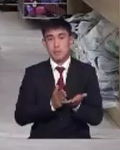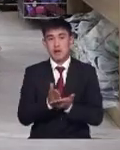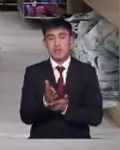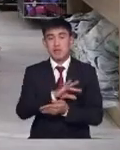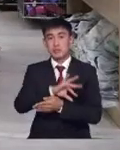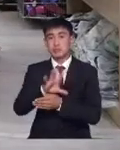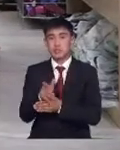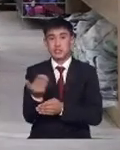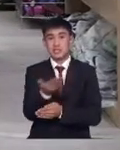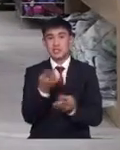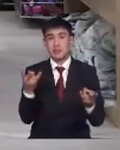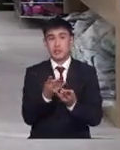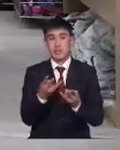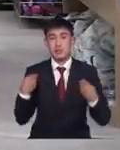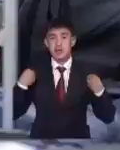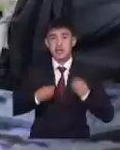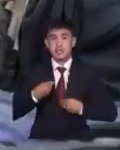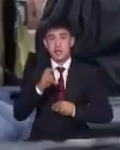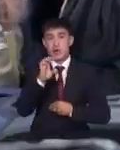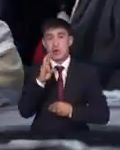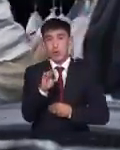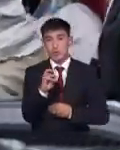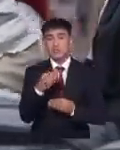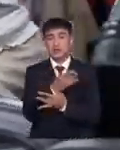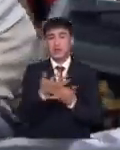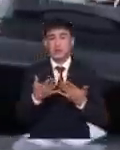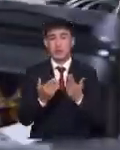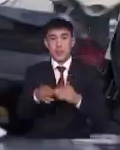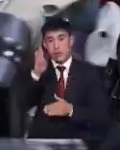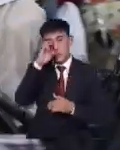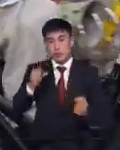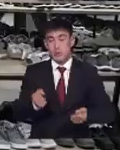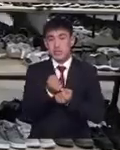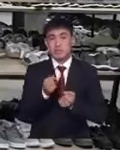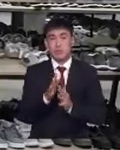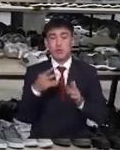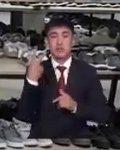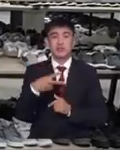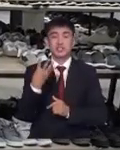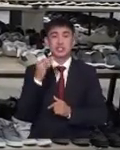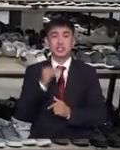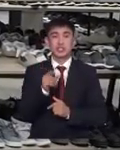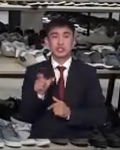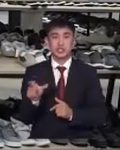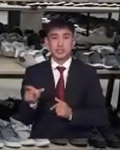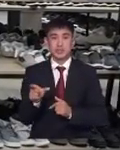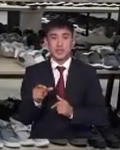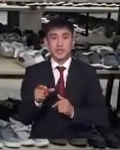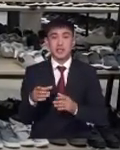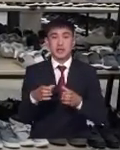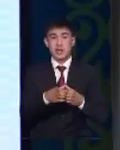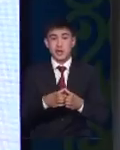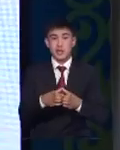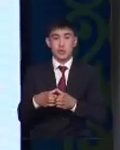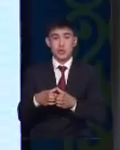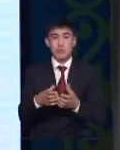на обеспечение их необходимой одеждой и канцелярскими товарами. Благодаря государственной поддержке более 24 тысяч ребят из данной категории